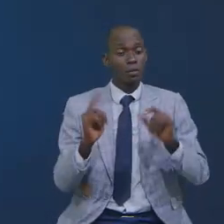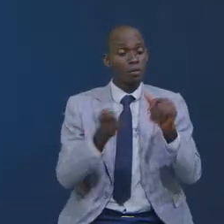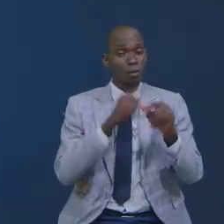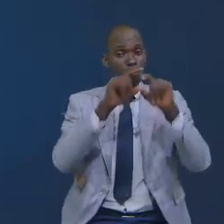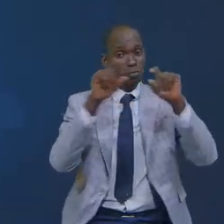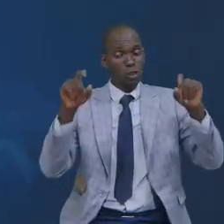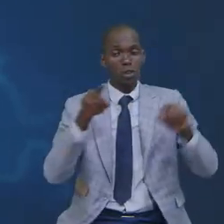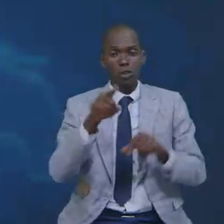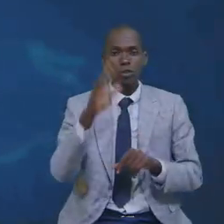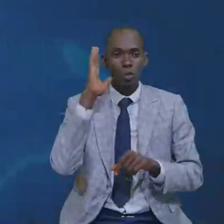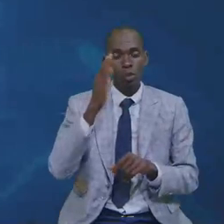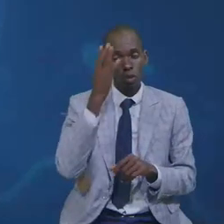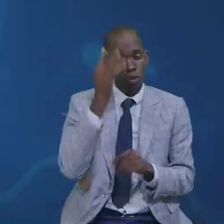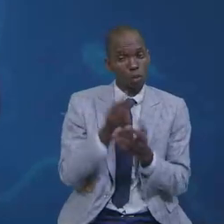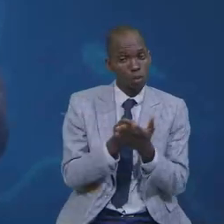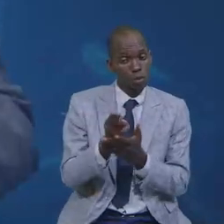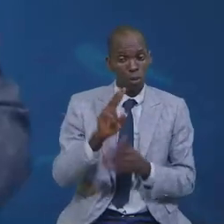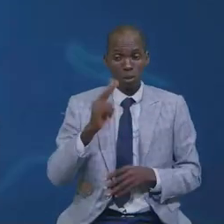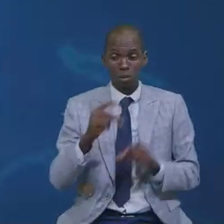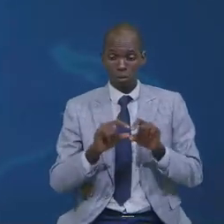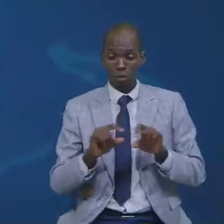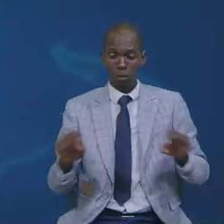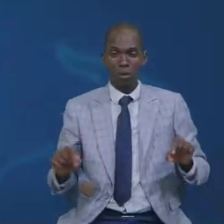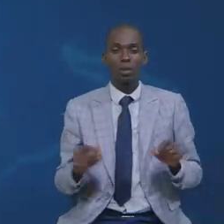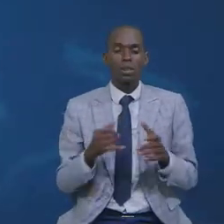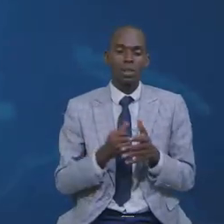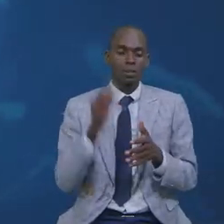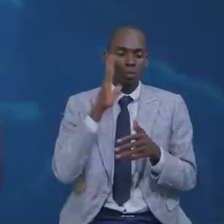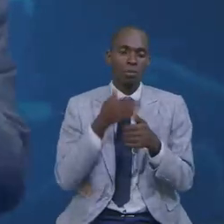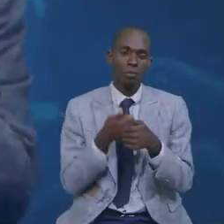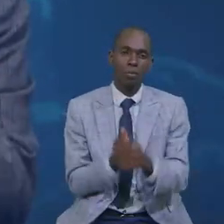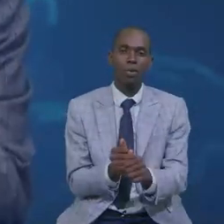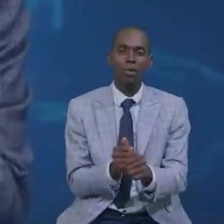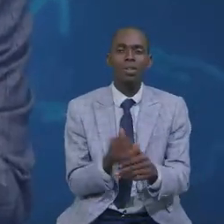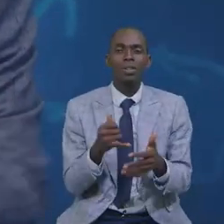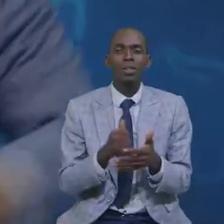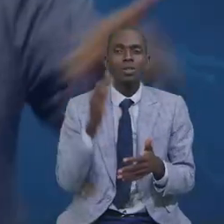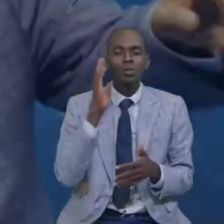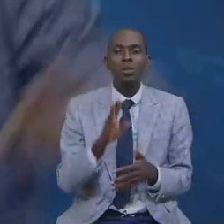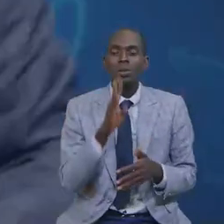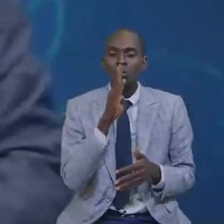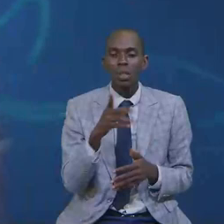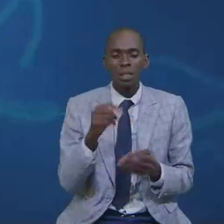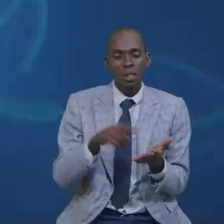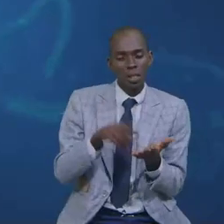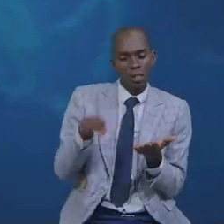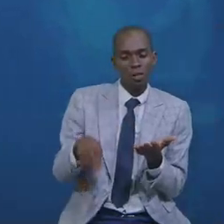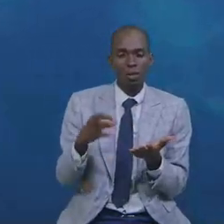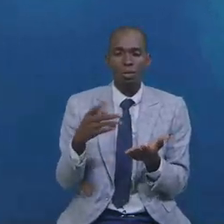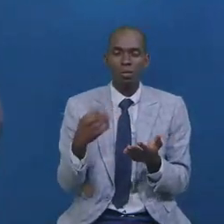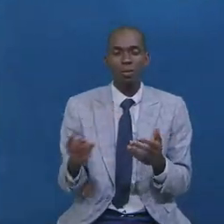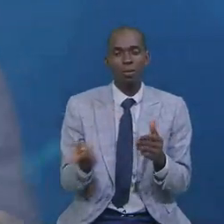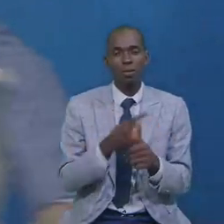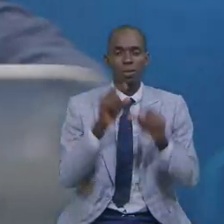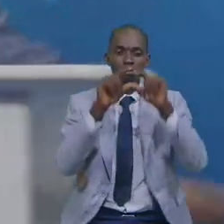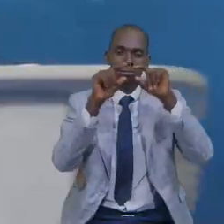vous connaîtrez la vérité et la deuxième ligne elle soit suivre elle sera la conséquence de